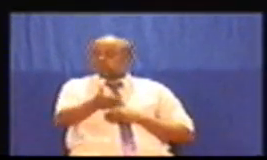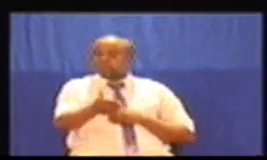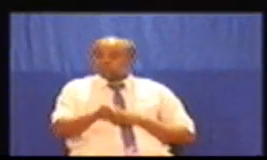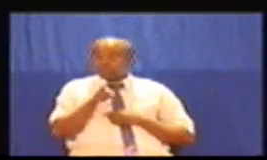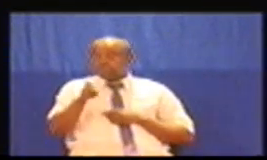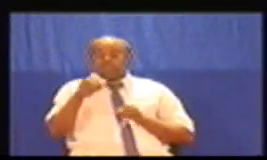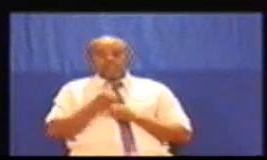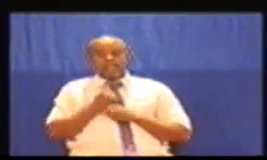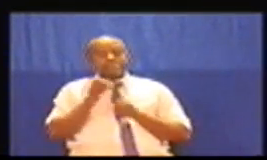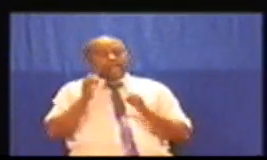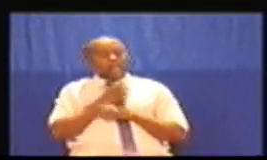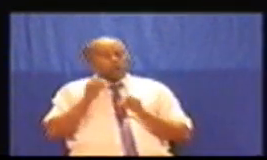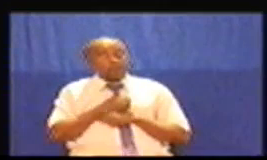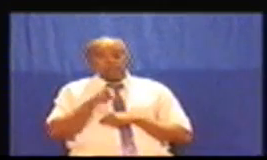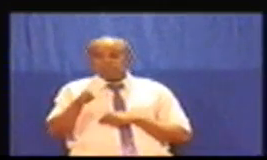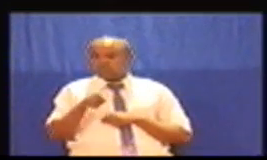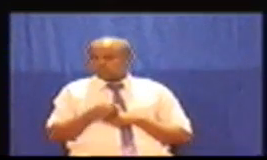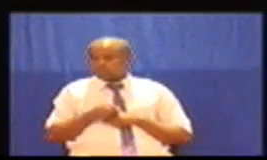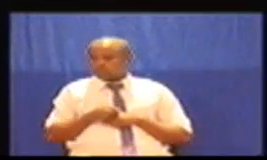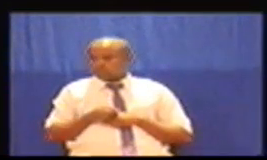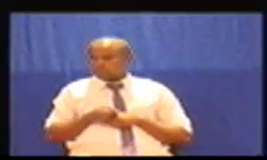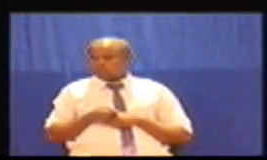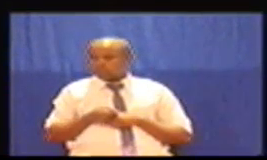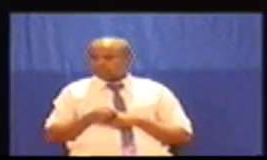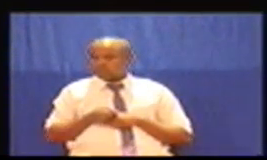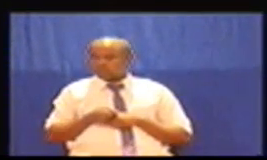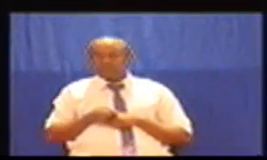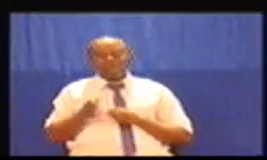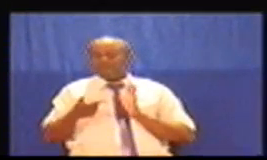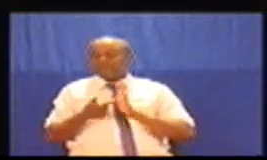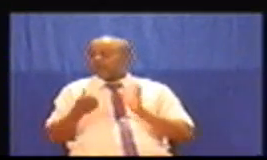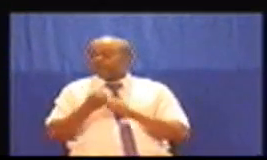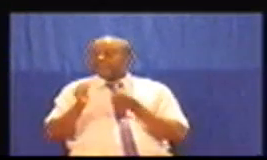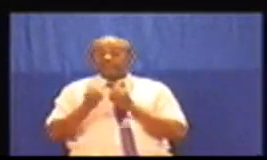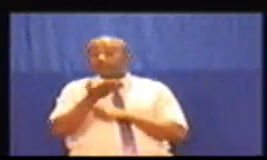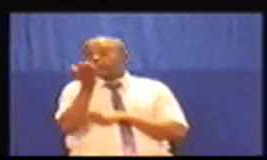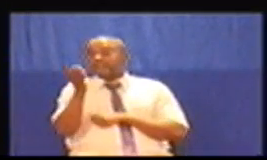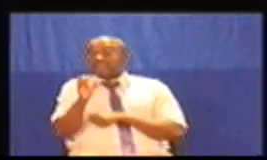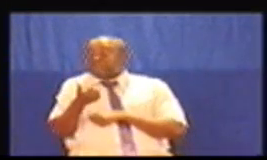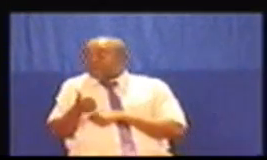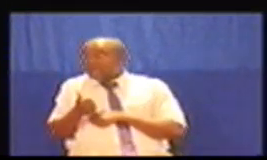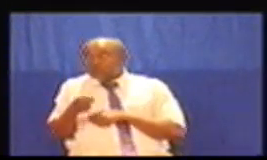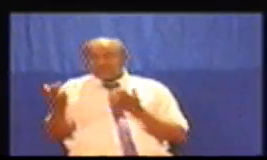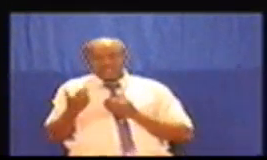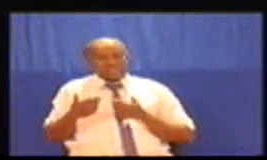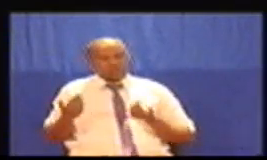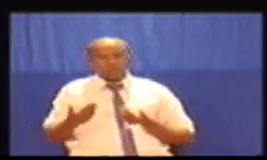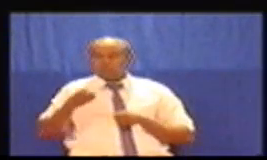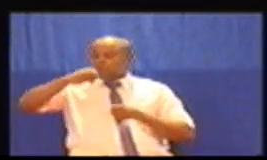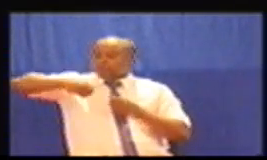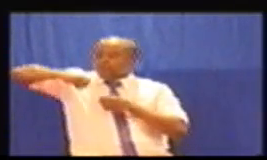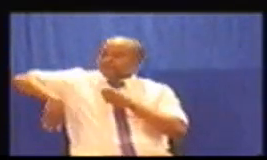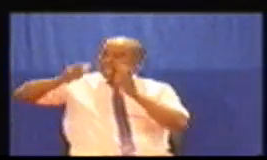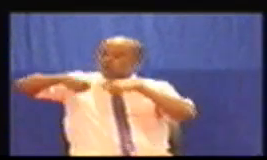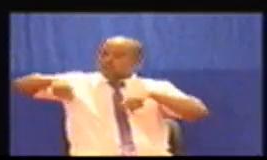lawama. Kuna kazi duniani hapa ni za lawama. Sasa atofanyaje? Basi unakuwa ndo mnyamwezi, lazima ubebe huo